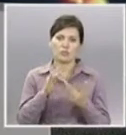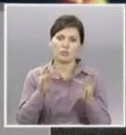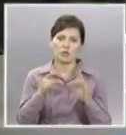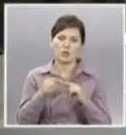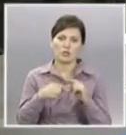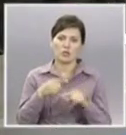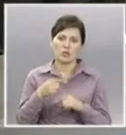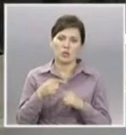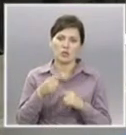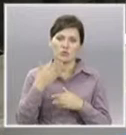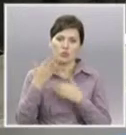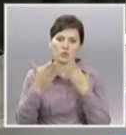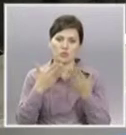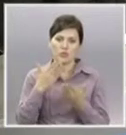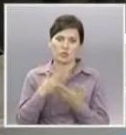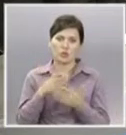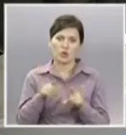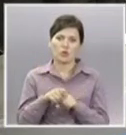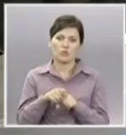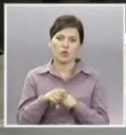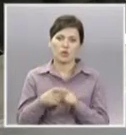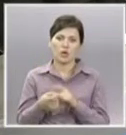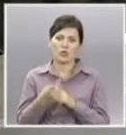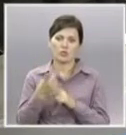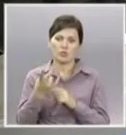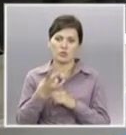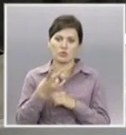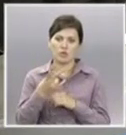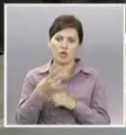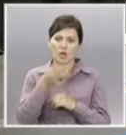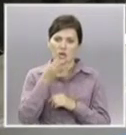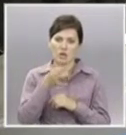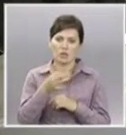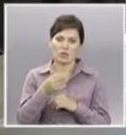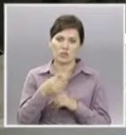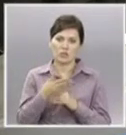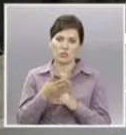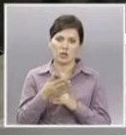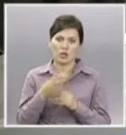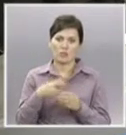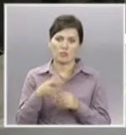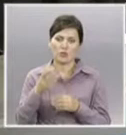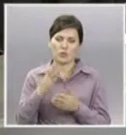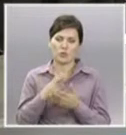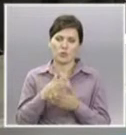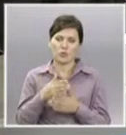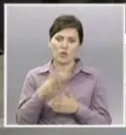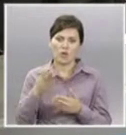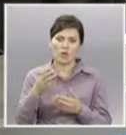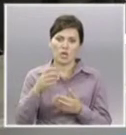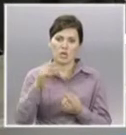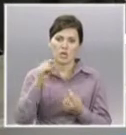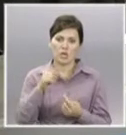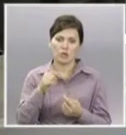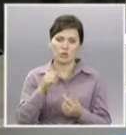арқылы бізге сұраныстар жасайды. Осындай осында біз анықтап берулеріңізді сұраймыз деген секілді. Және сырттан хатпен келіп жетеді әрине. Біз соларға сәйкес